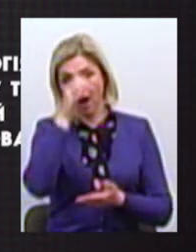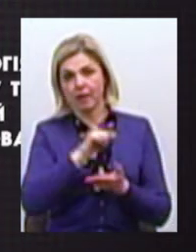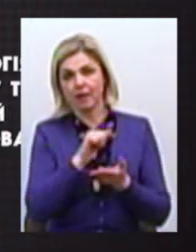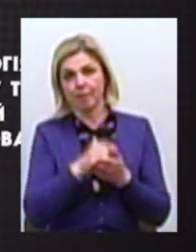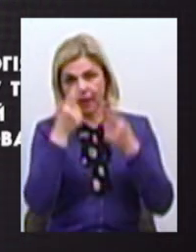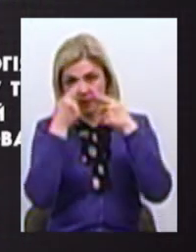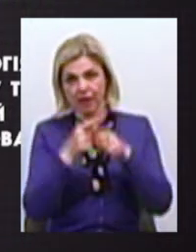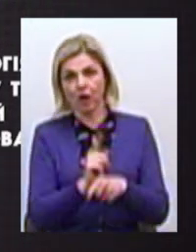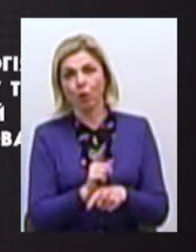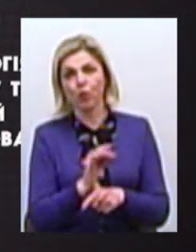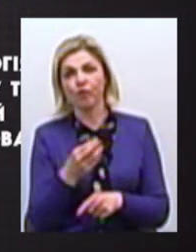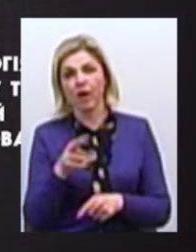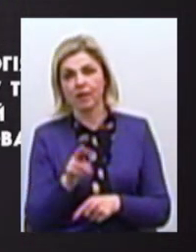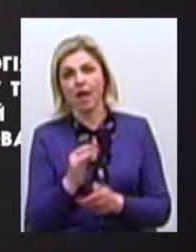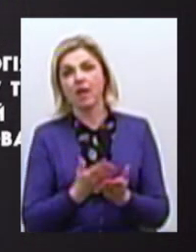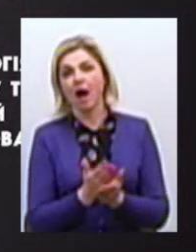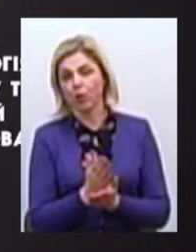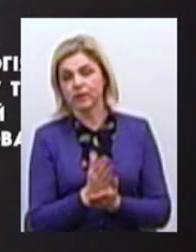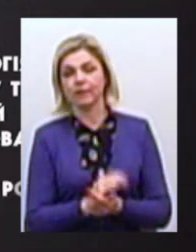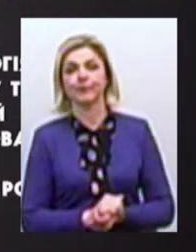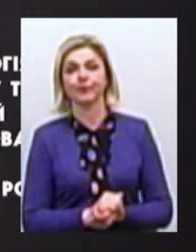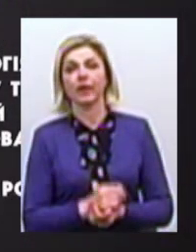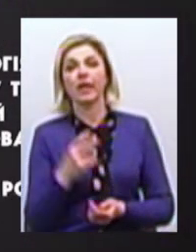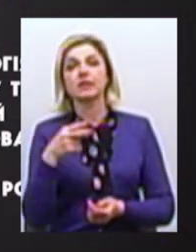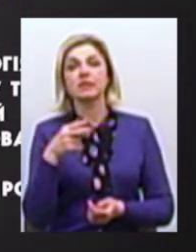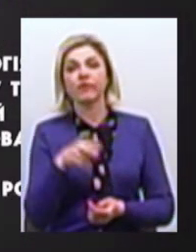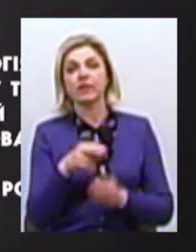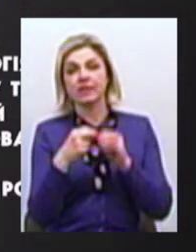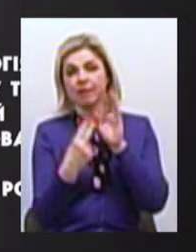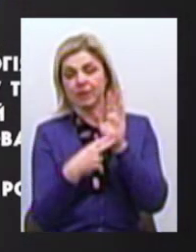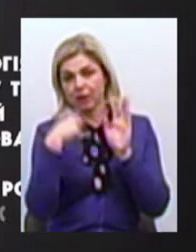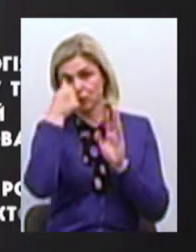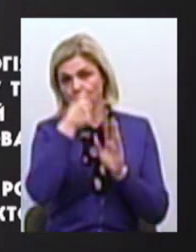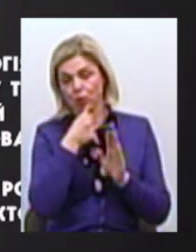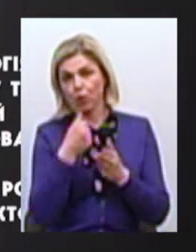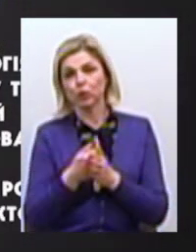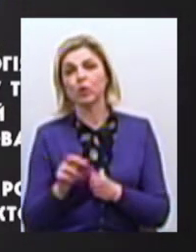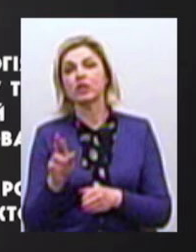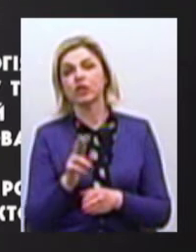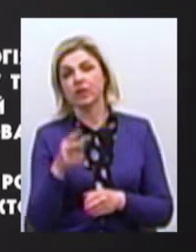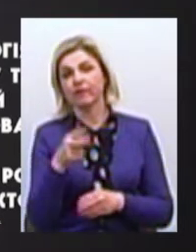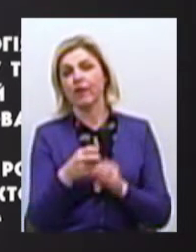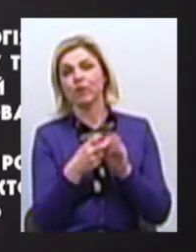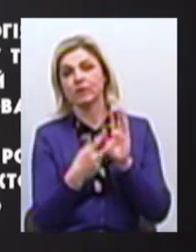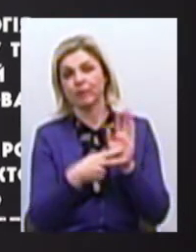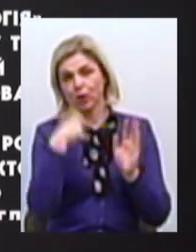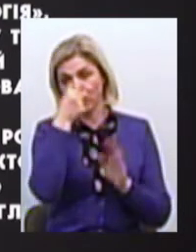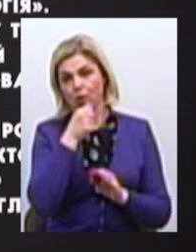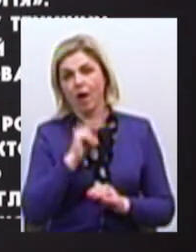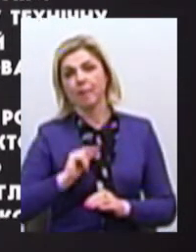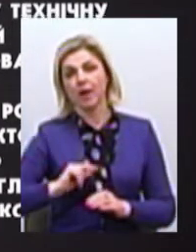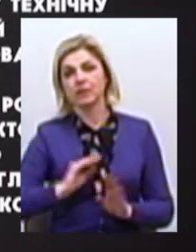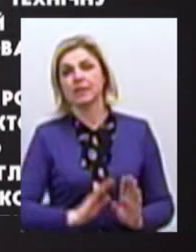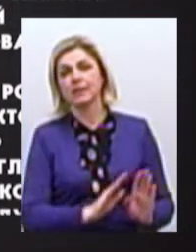технічного регулювання та якості. З червня 2017 по січень 2018 року працює